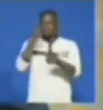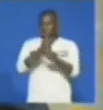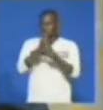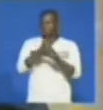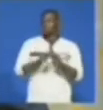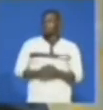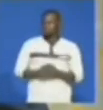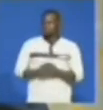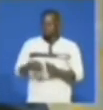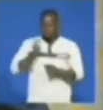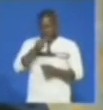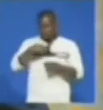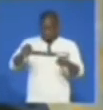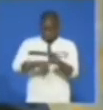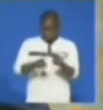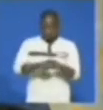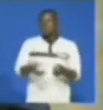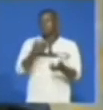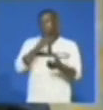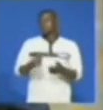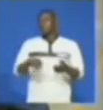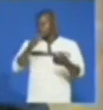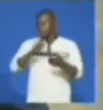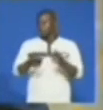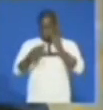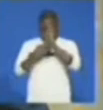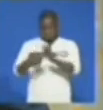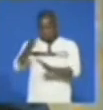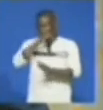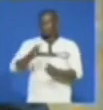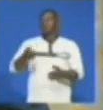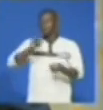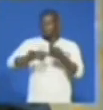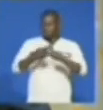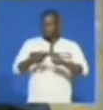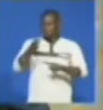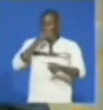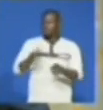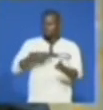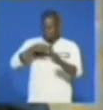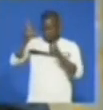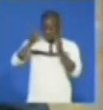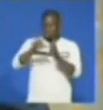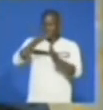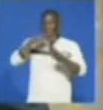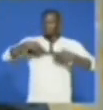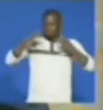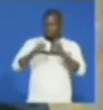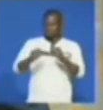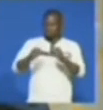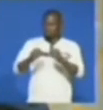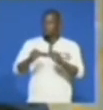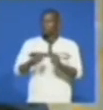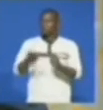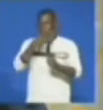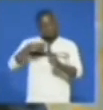preuve d'amitié l'envoi rapide des missions. Il y a des missions d'experts médicaux, des missions d'agriculture